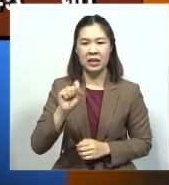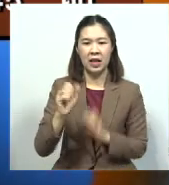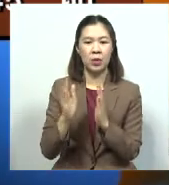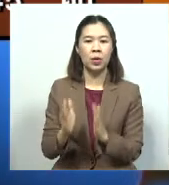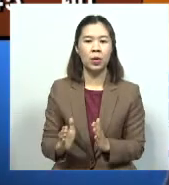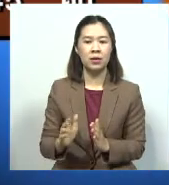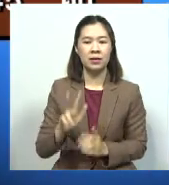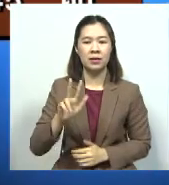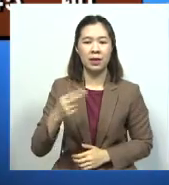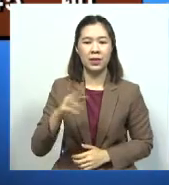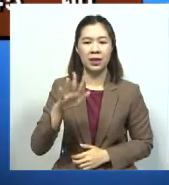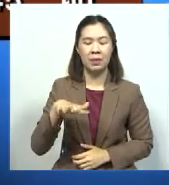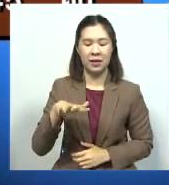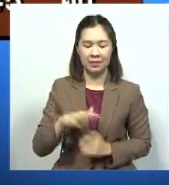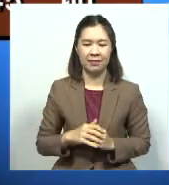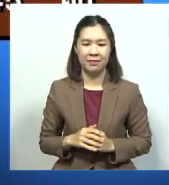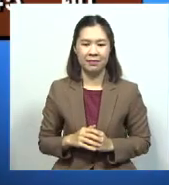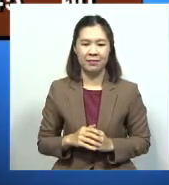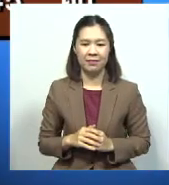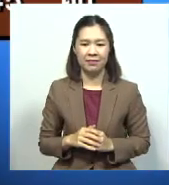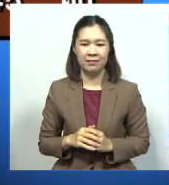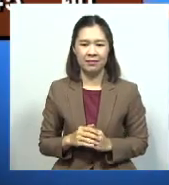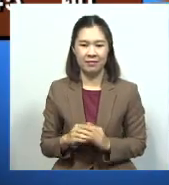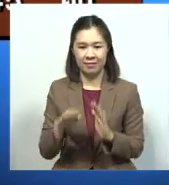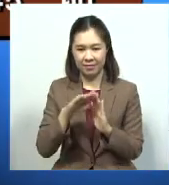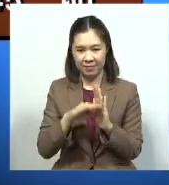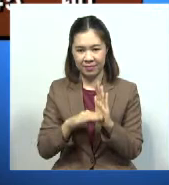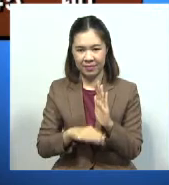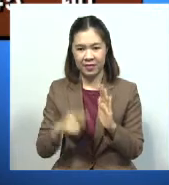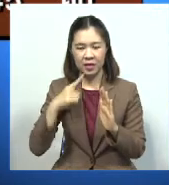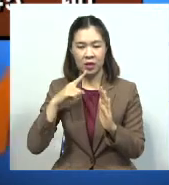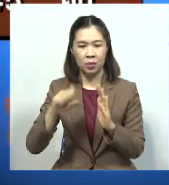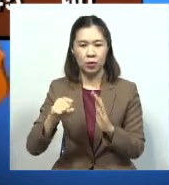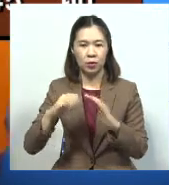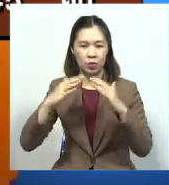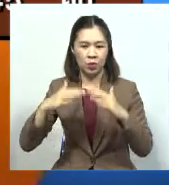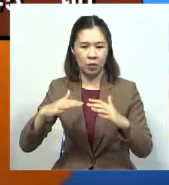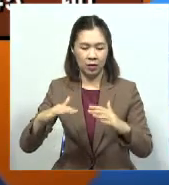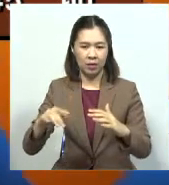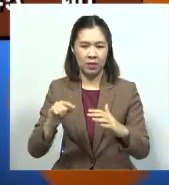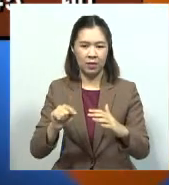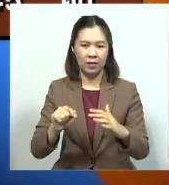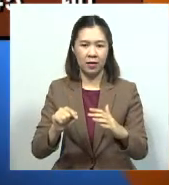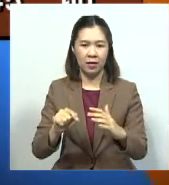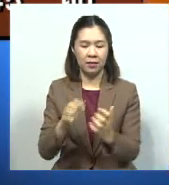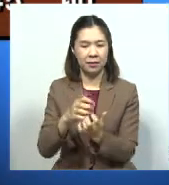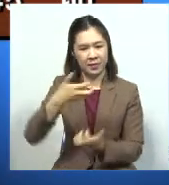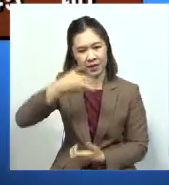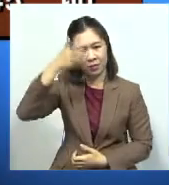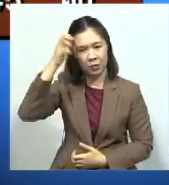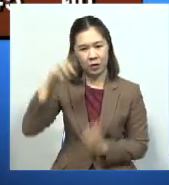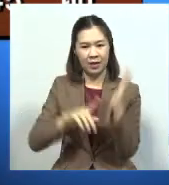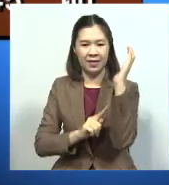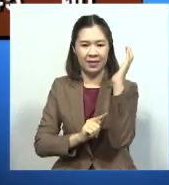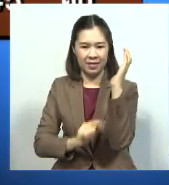น 135,000 คนนะคะ คร ับ ไล่มาก็สมุทรสงครามสิงห์บุรีตราดแล้วก็ที ่ แม่ฮ่องสอ